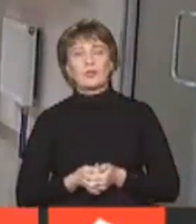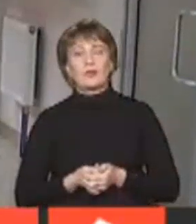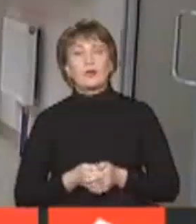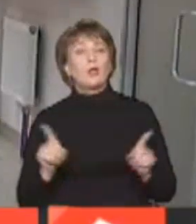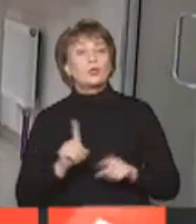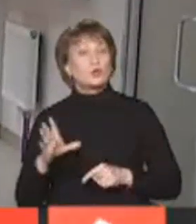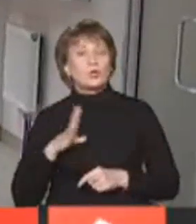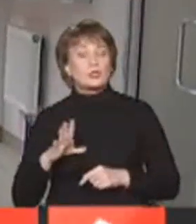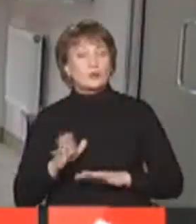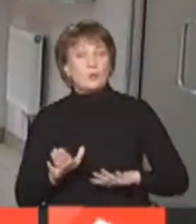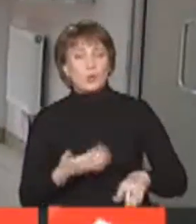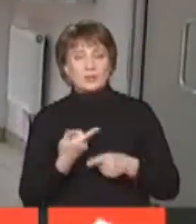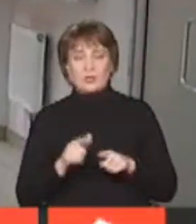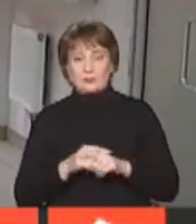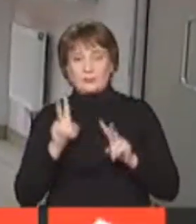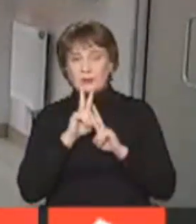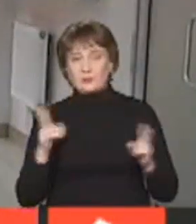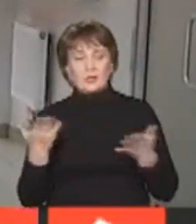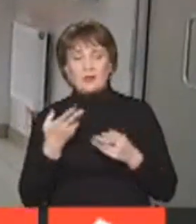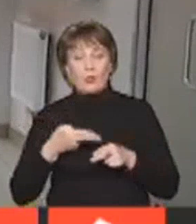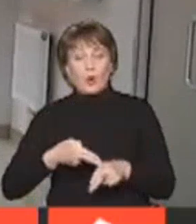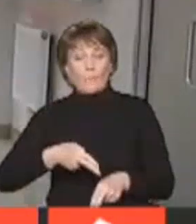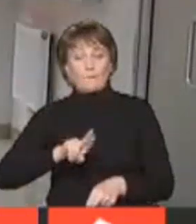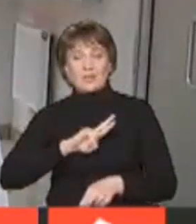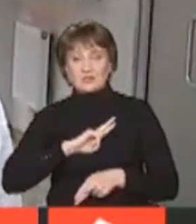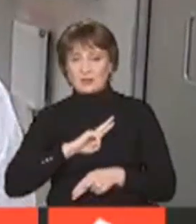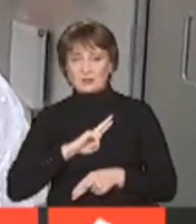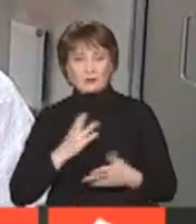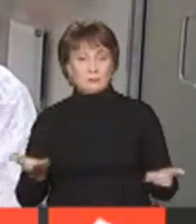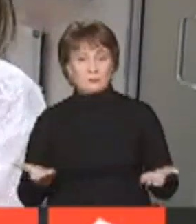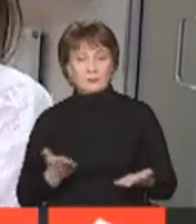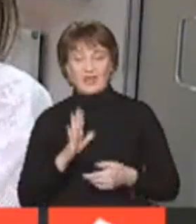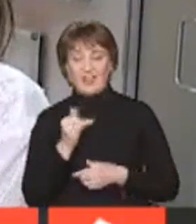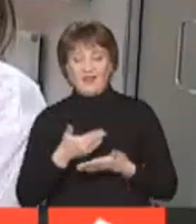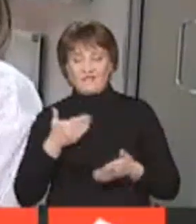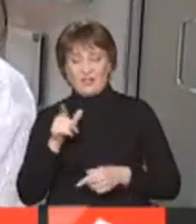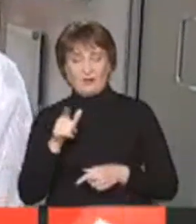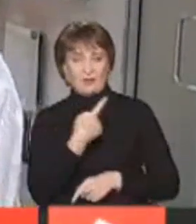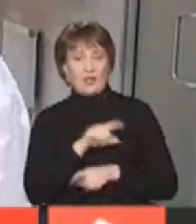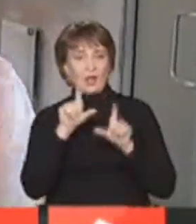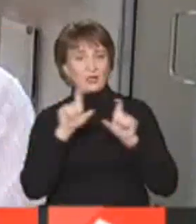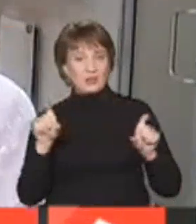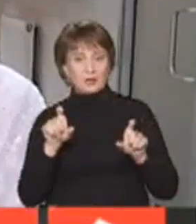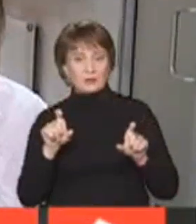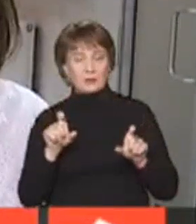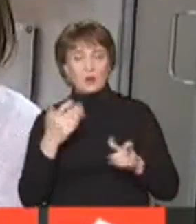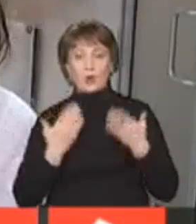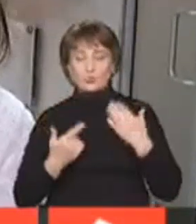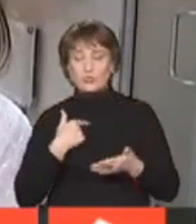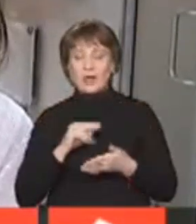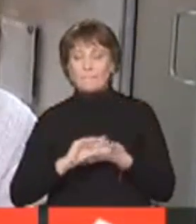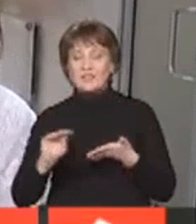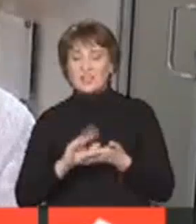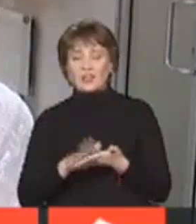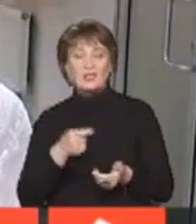Що очікувати після цього, не знаю. Ну, типу, ніякої компенсації, в принципі, от від лікарні, так? Хоча я писала